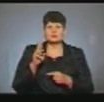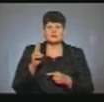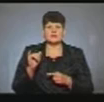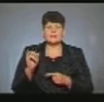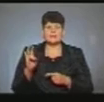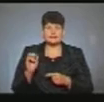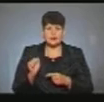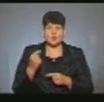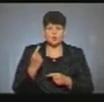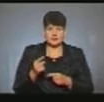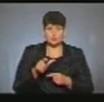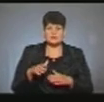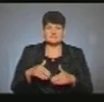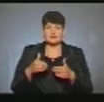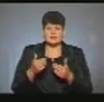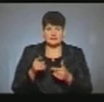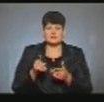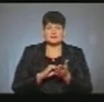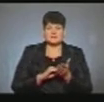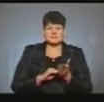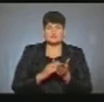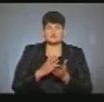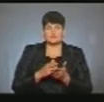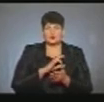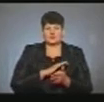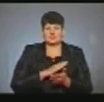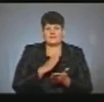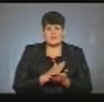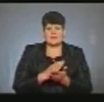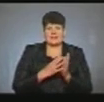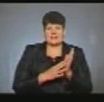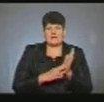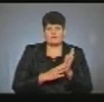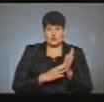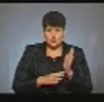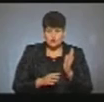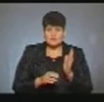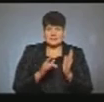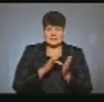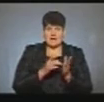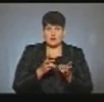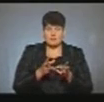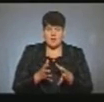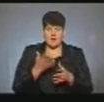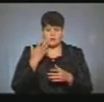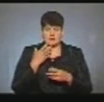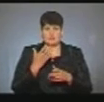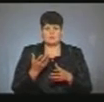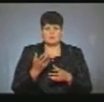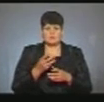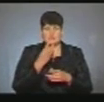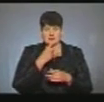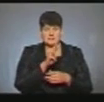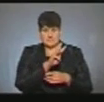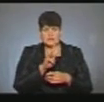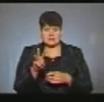Коли мешканці зверталися, їм відписали, що в них споживачів є 90 з центральним опаленням. А коли ми зайдемо на сайт, бо